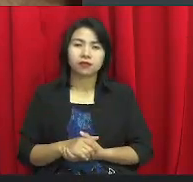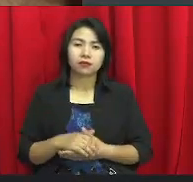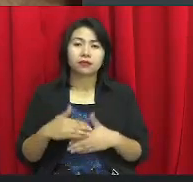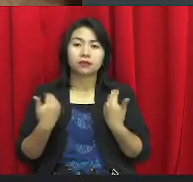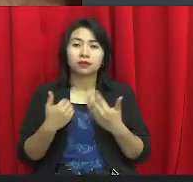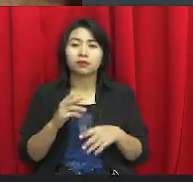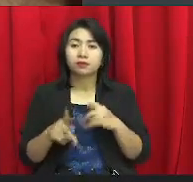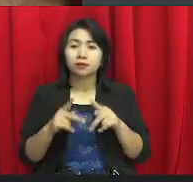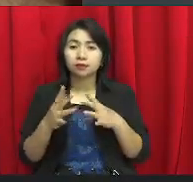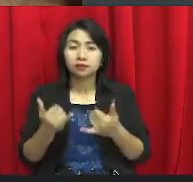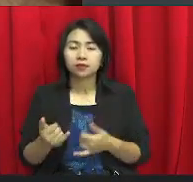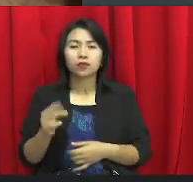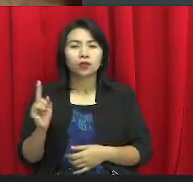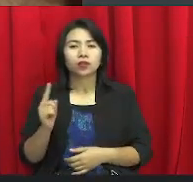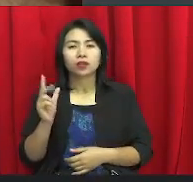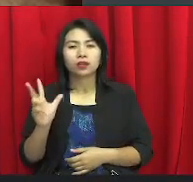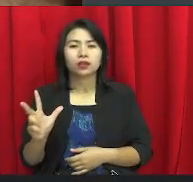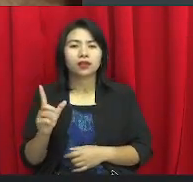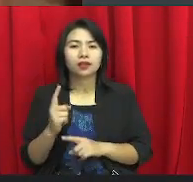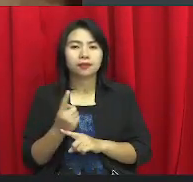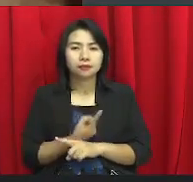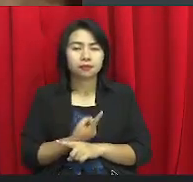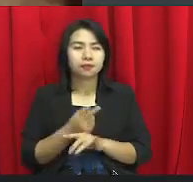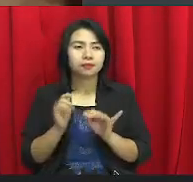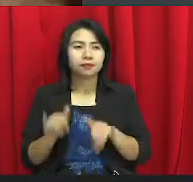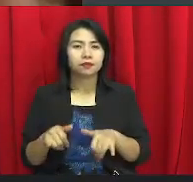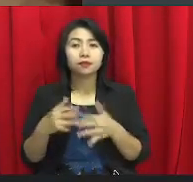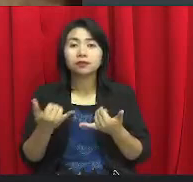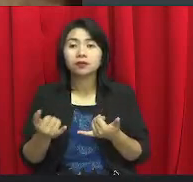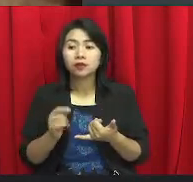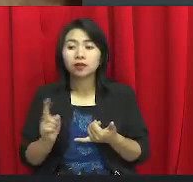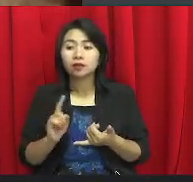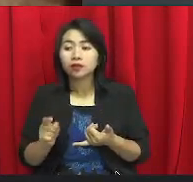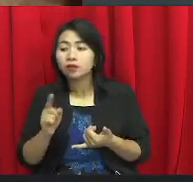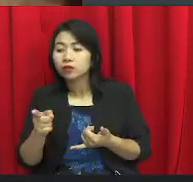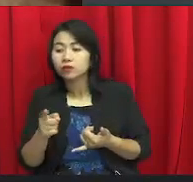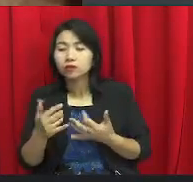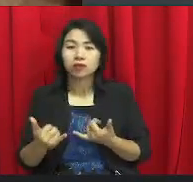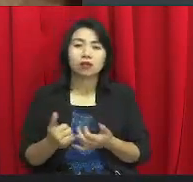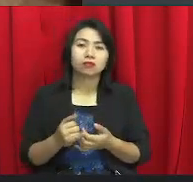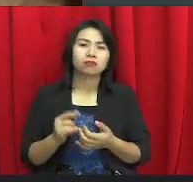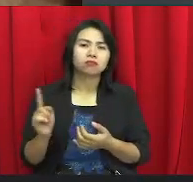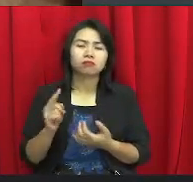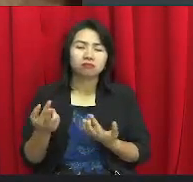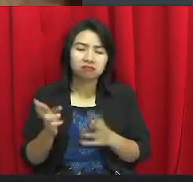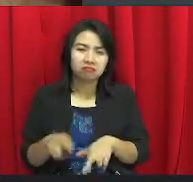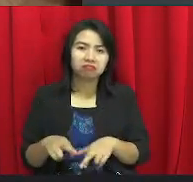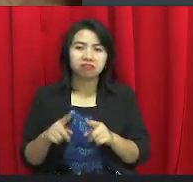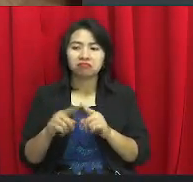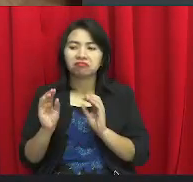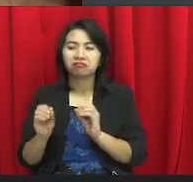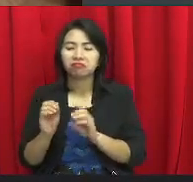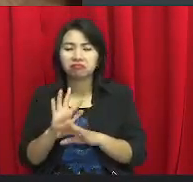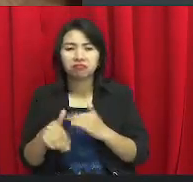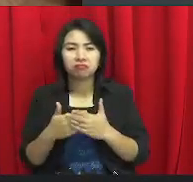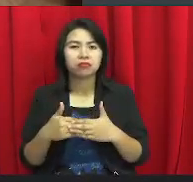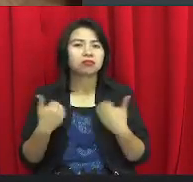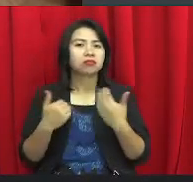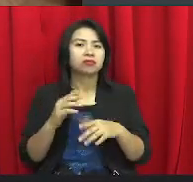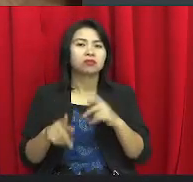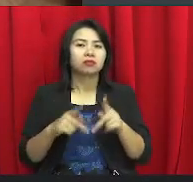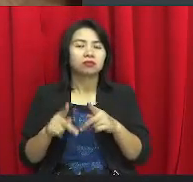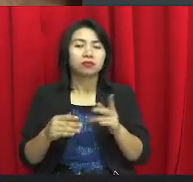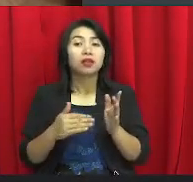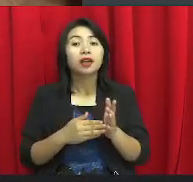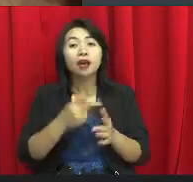So ano pong masasabi nyo sa resulta ng naituro po namin sa mga kabataan dito sa inyong barangay? O, mga